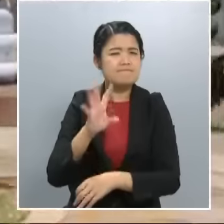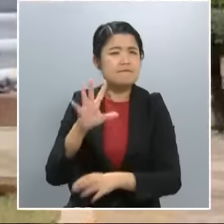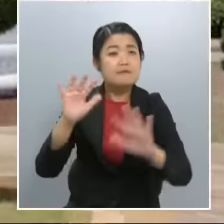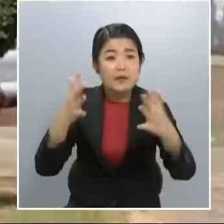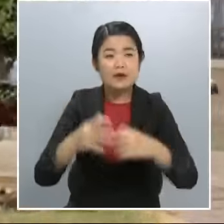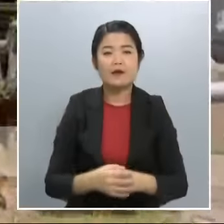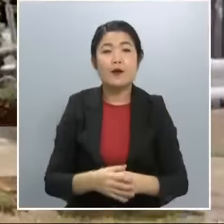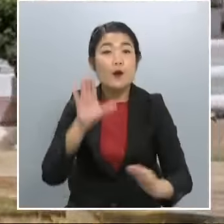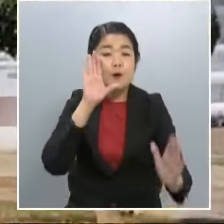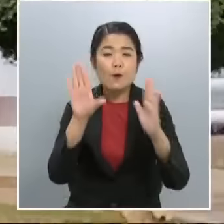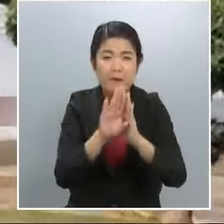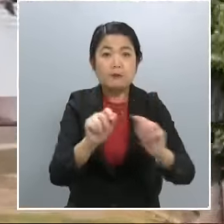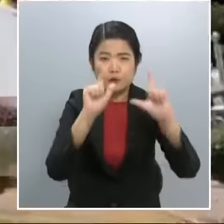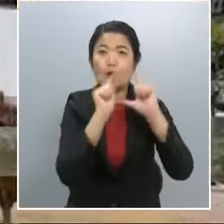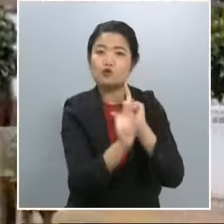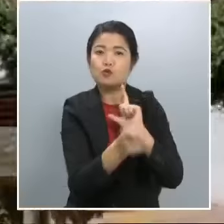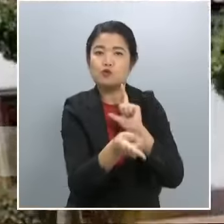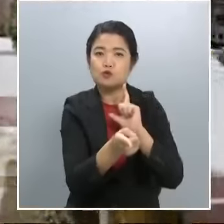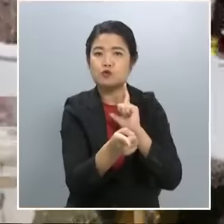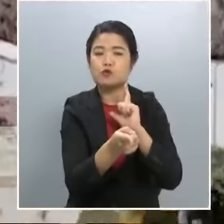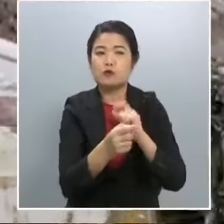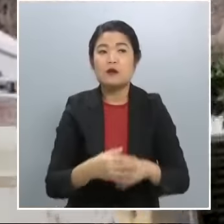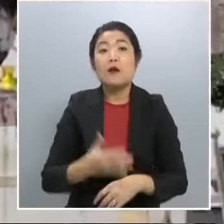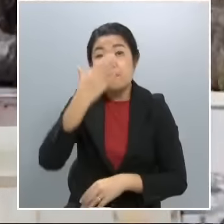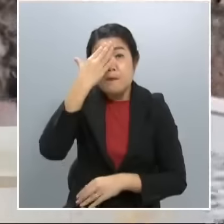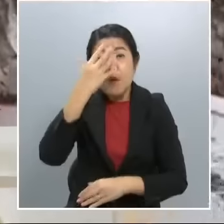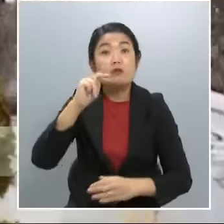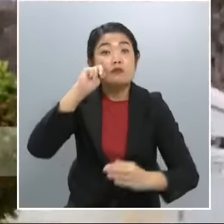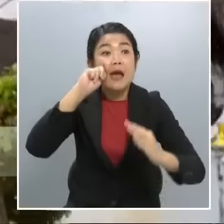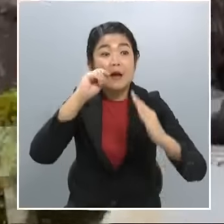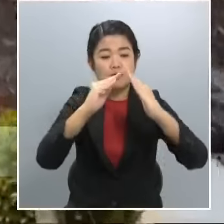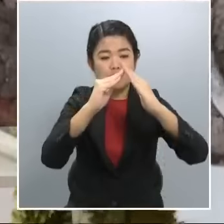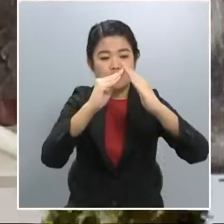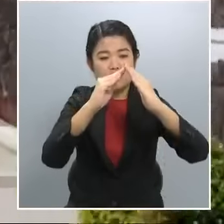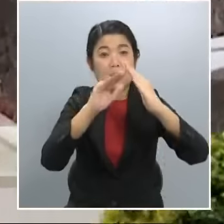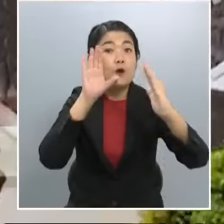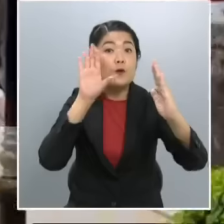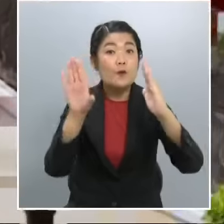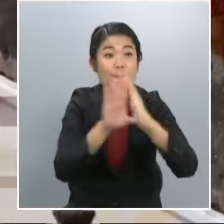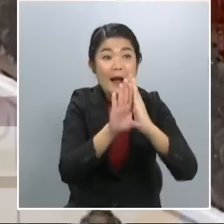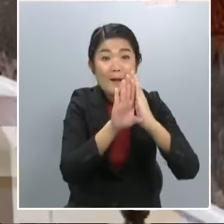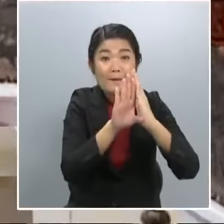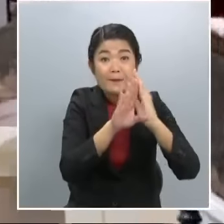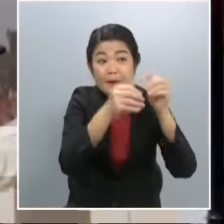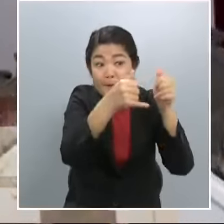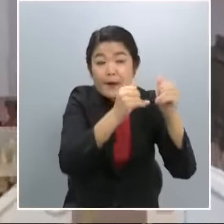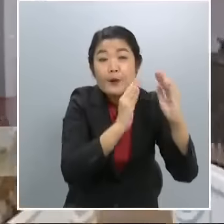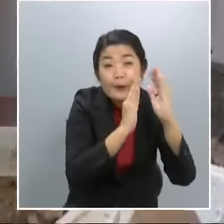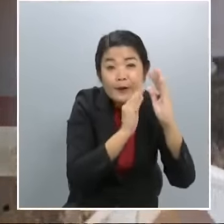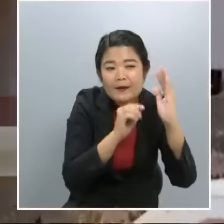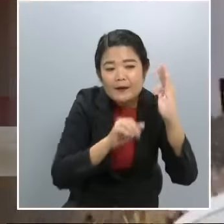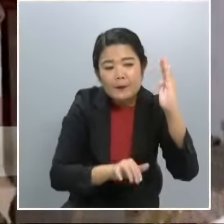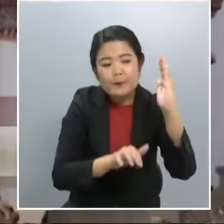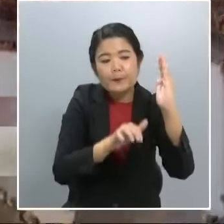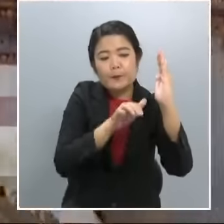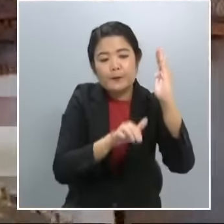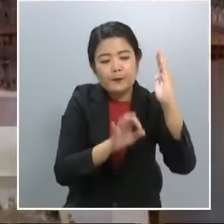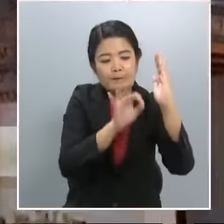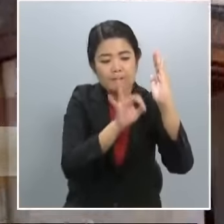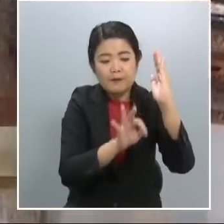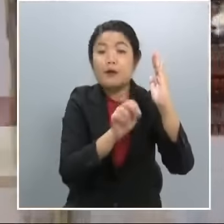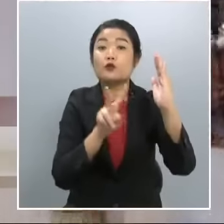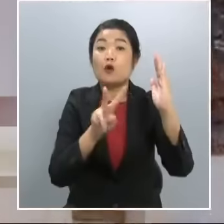ดีใช่ค่ะเพราะว่าความสูงของน้ำเนี่ยห่างจากภาพกิจกรรมฝาผนังประมาณ 2เมตนะคะเพราะฉะนั้นยังปลอดภัย